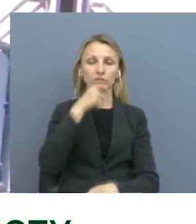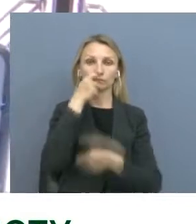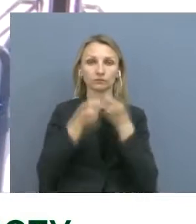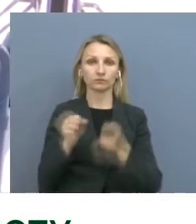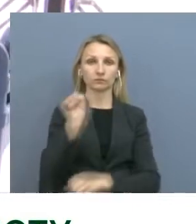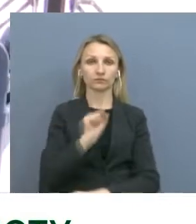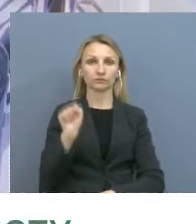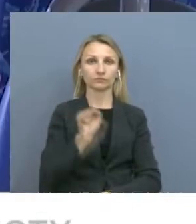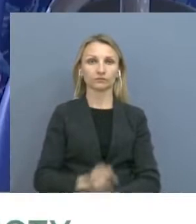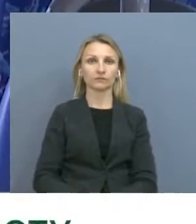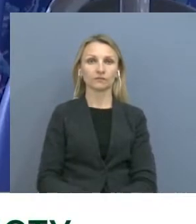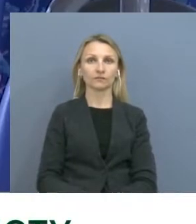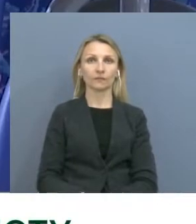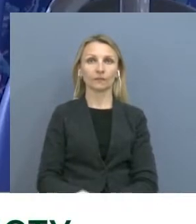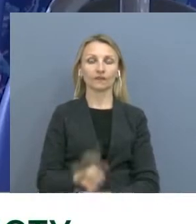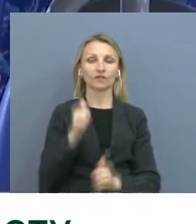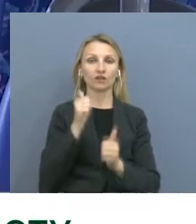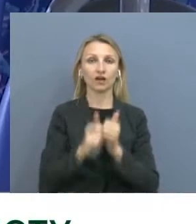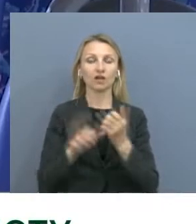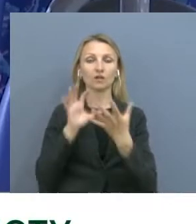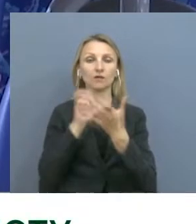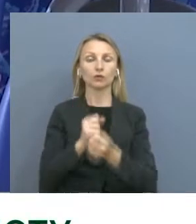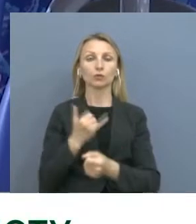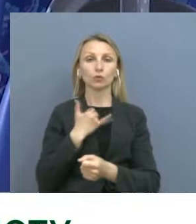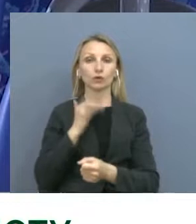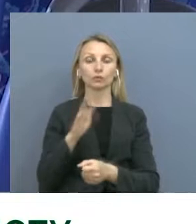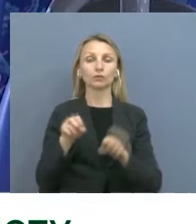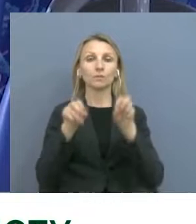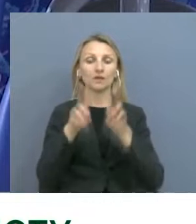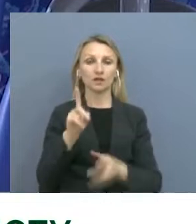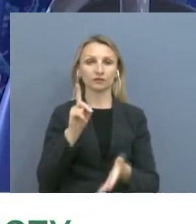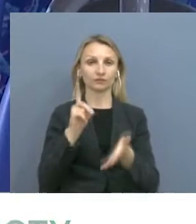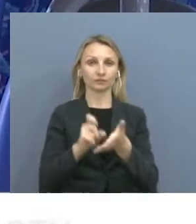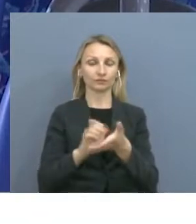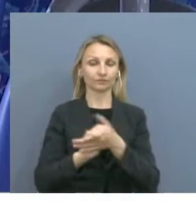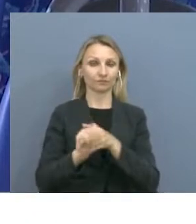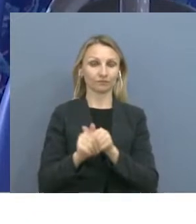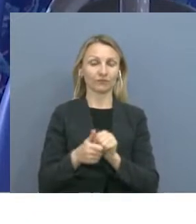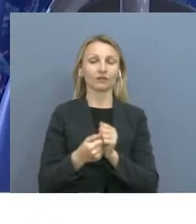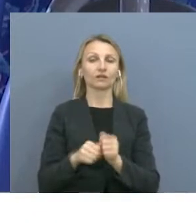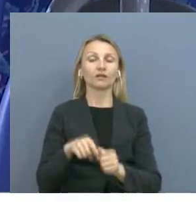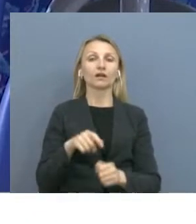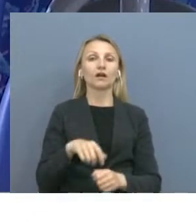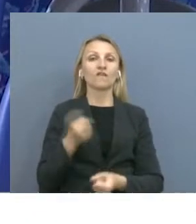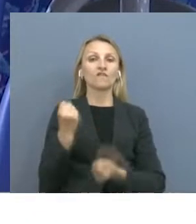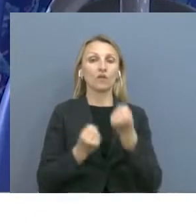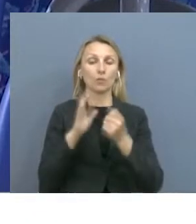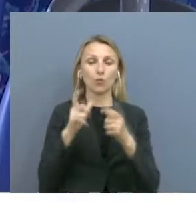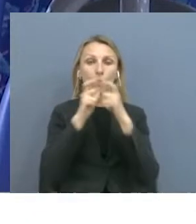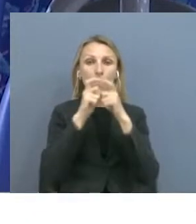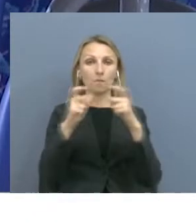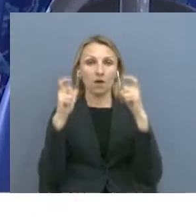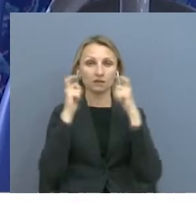обработку. В каждом автобусе у нас будут дезинфицирующие средства. Водители будут в масках, будут